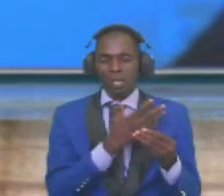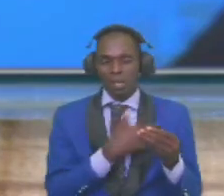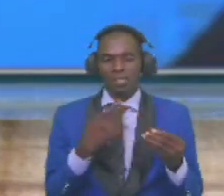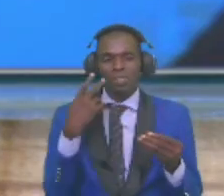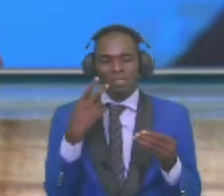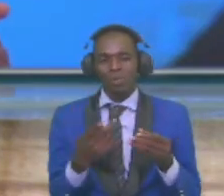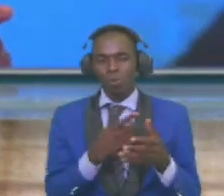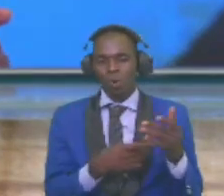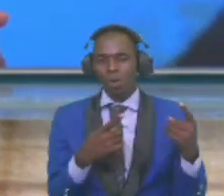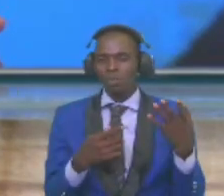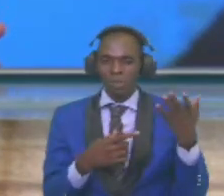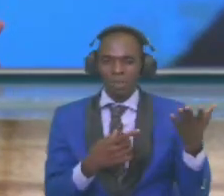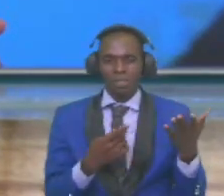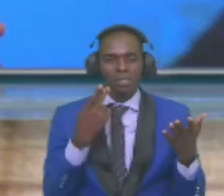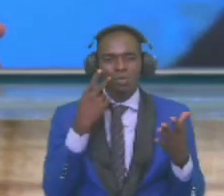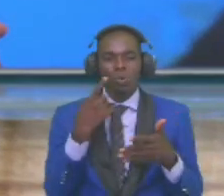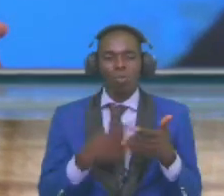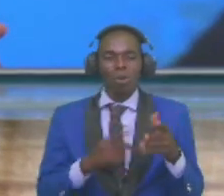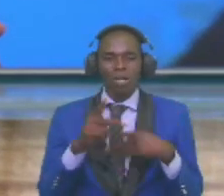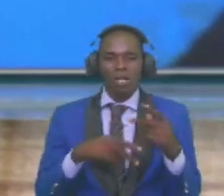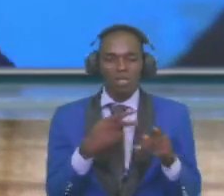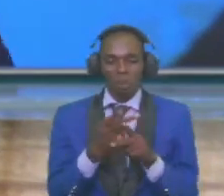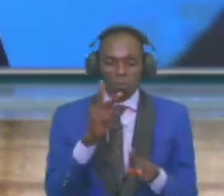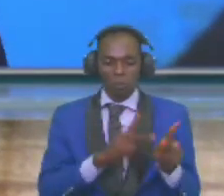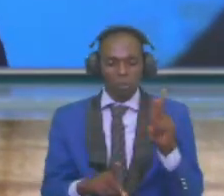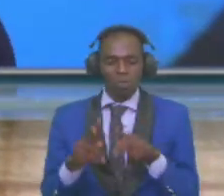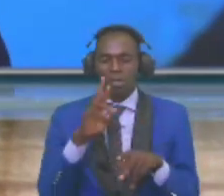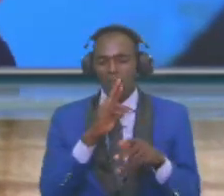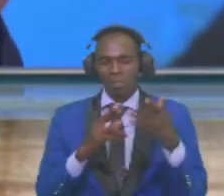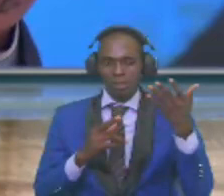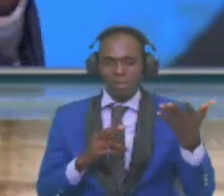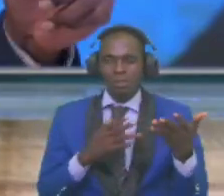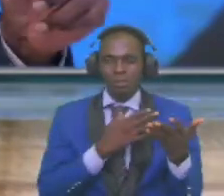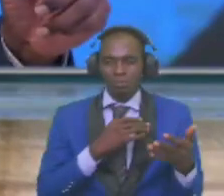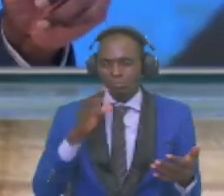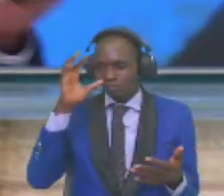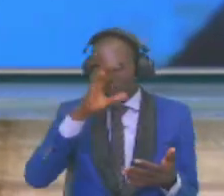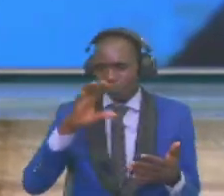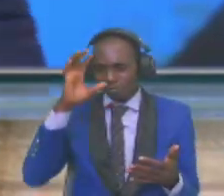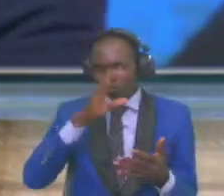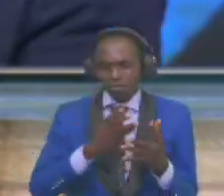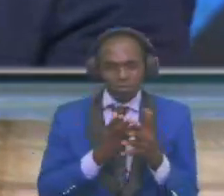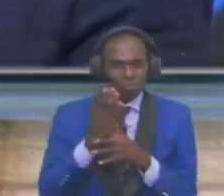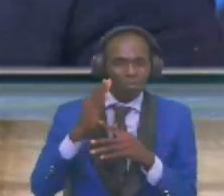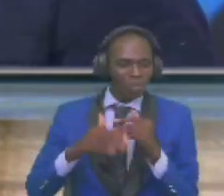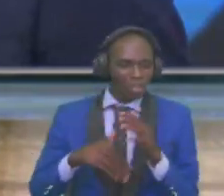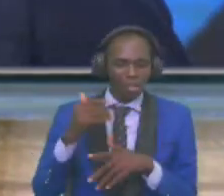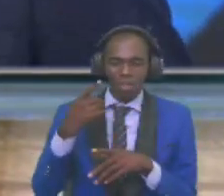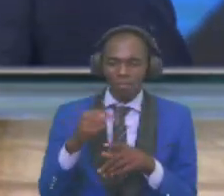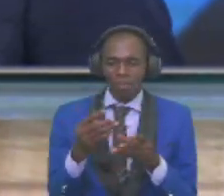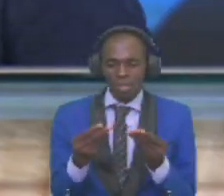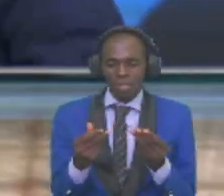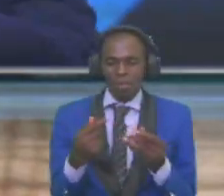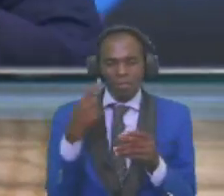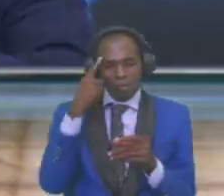las op de cana et voir comment ils sont là bas et quel type d'homme et son est allé explorer